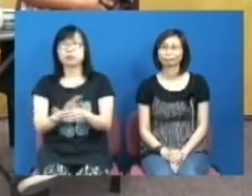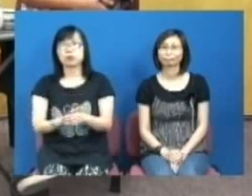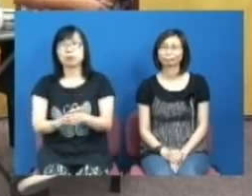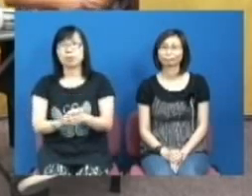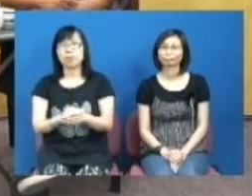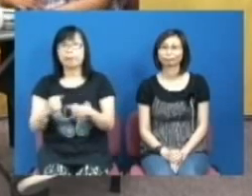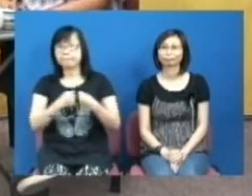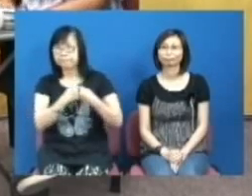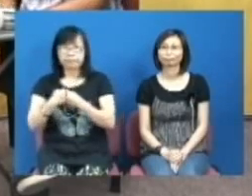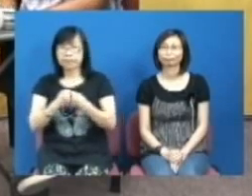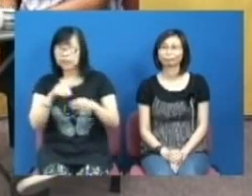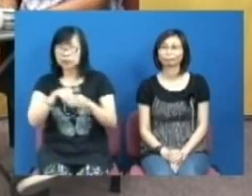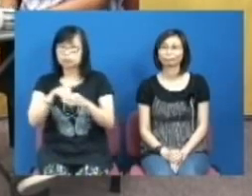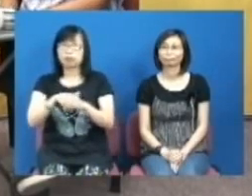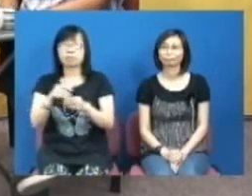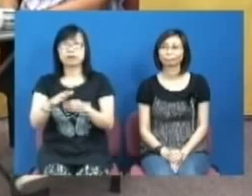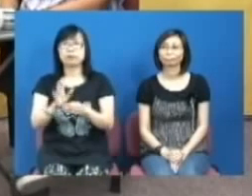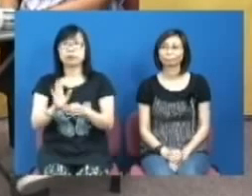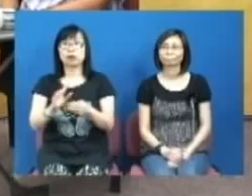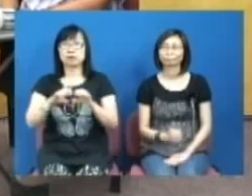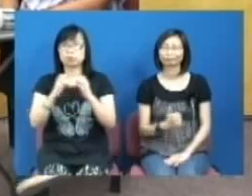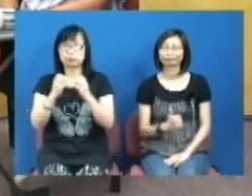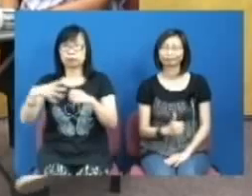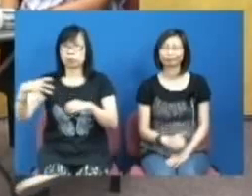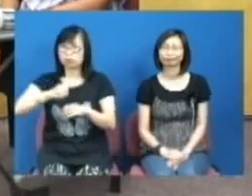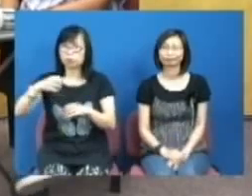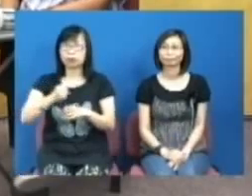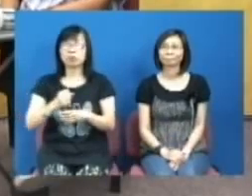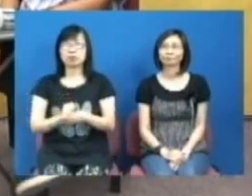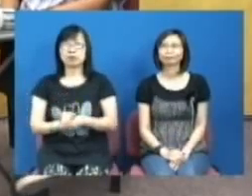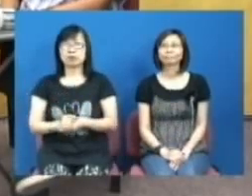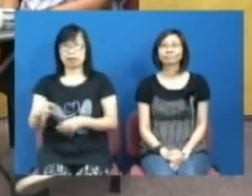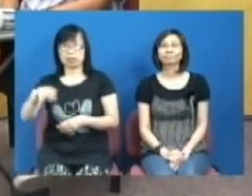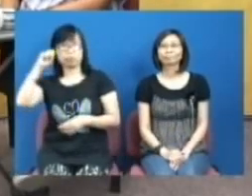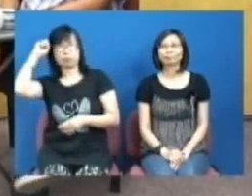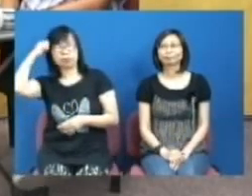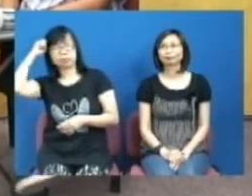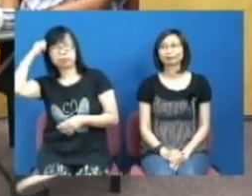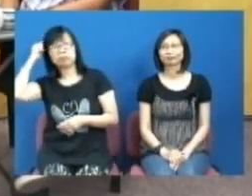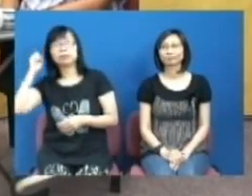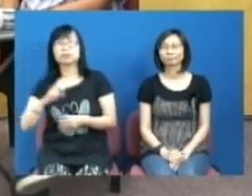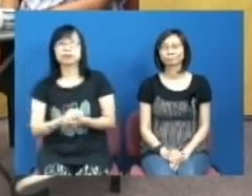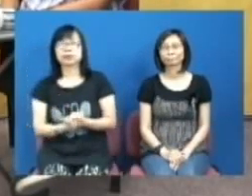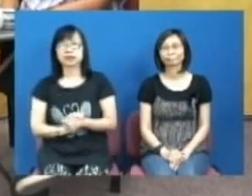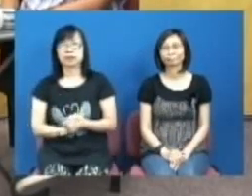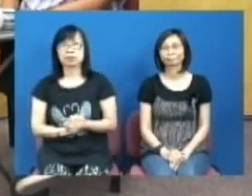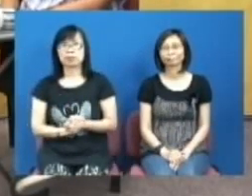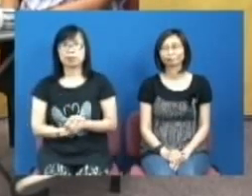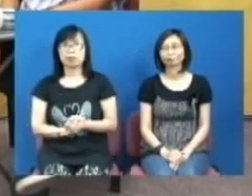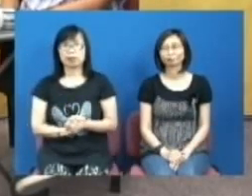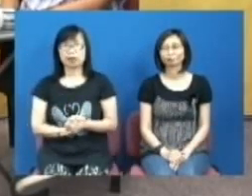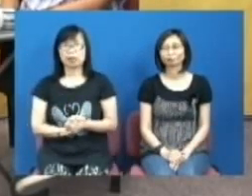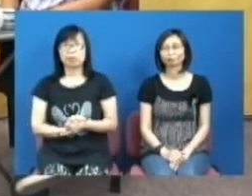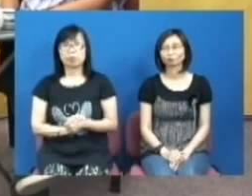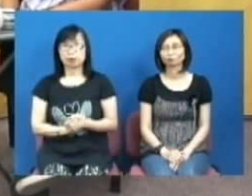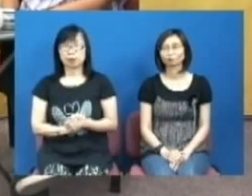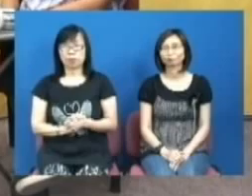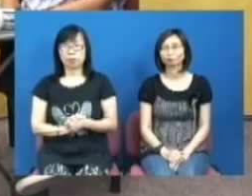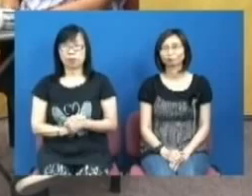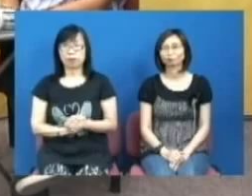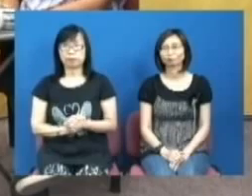咁當時佢又冇講到選舉權喎，所以佢亦都係從咁嘅思路諗啦。就係、是、哦咁樣